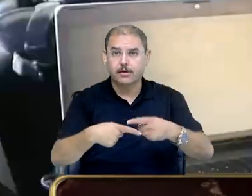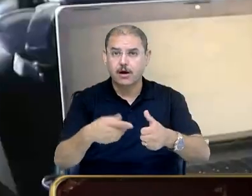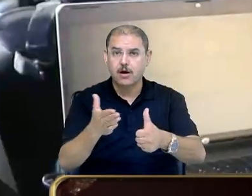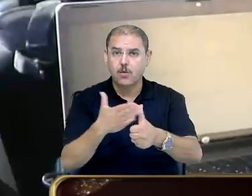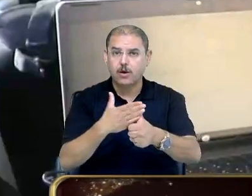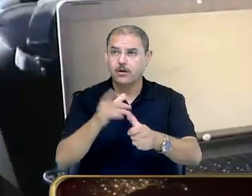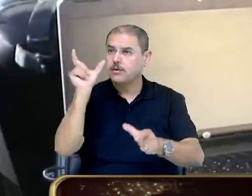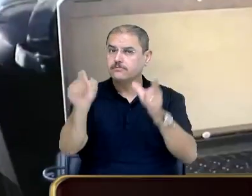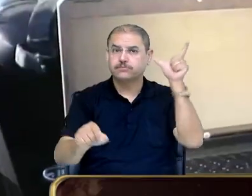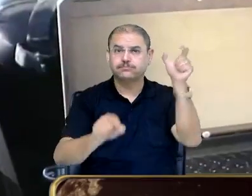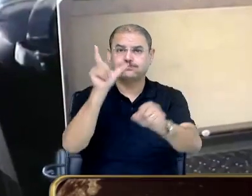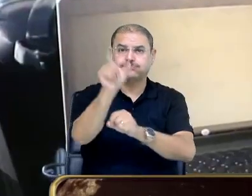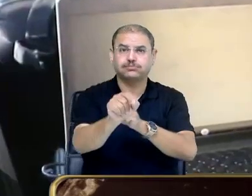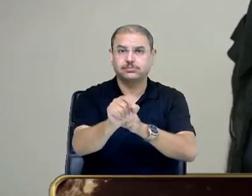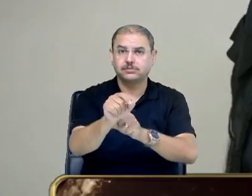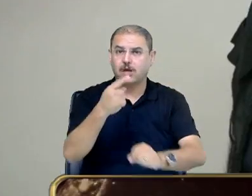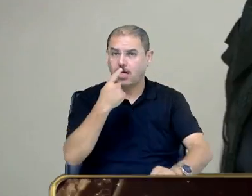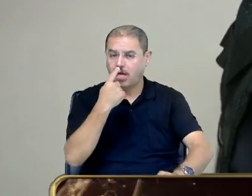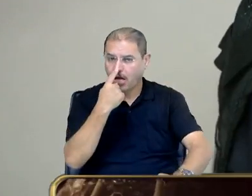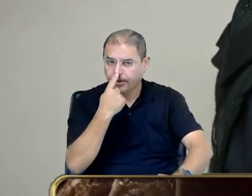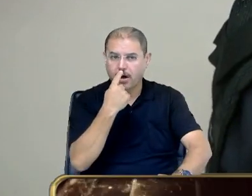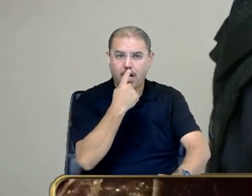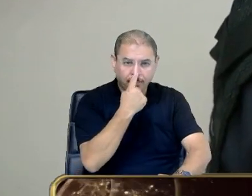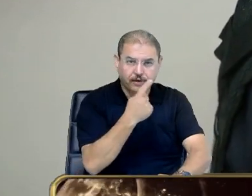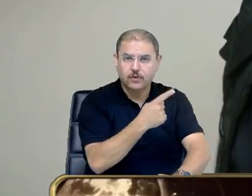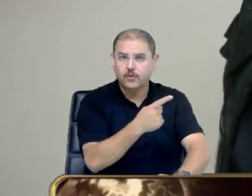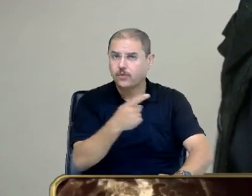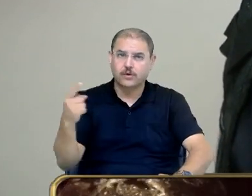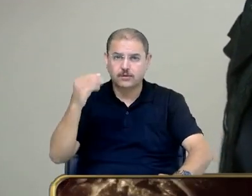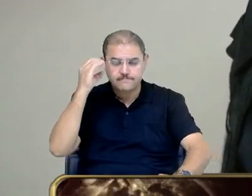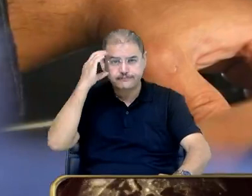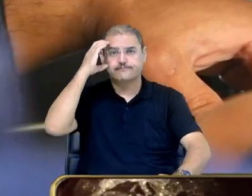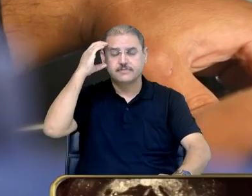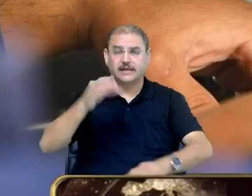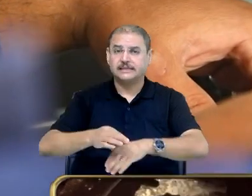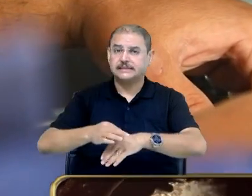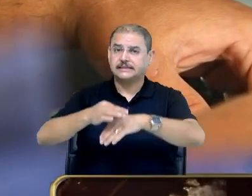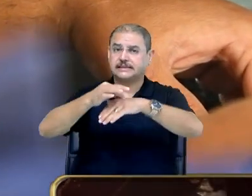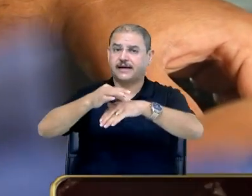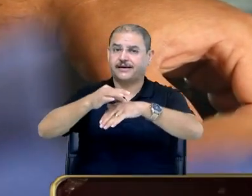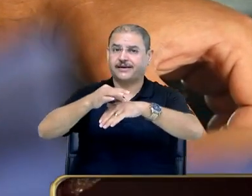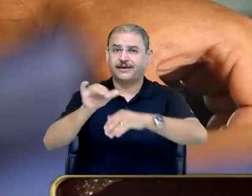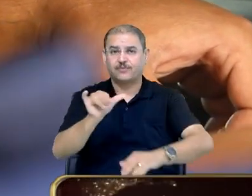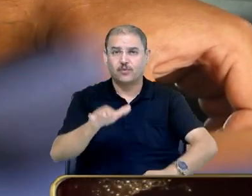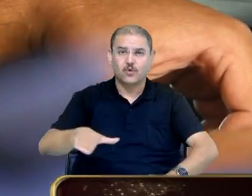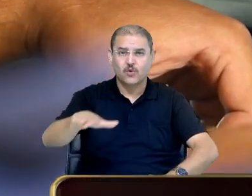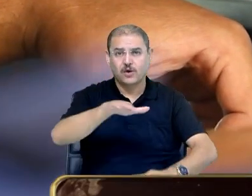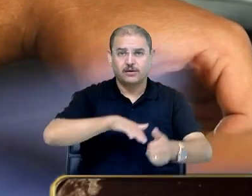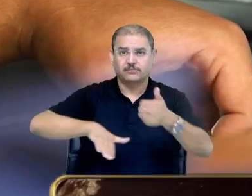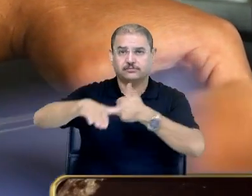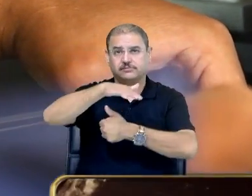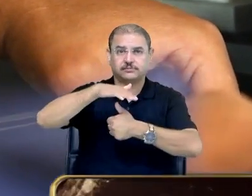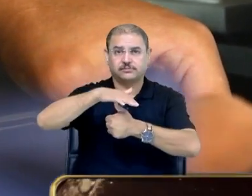وحداتها المتميز في الاستجابه لجميع الواجبات الامنيه والانسانيه وفق اعلى المستويات